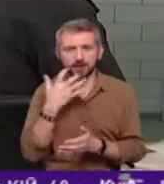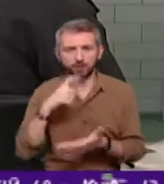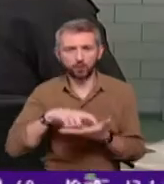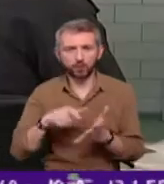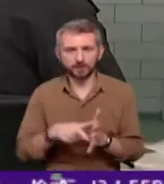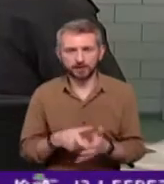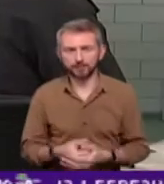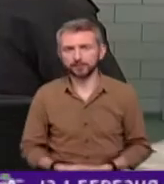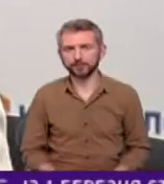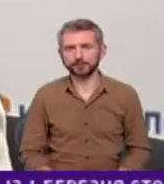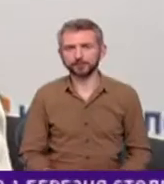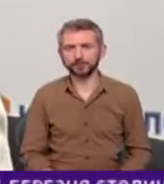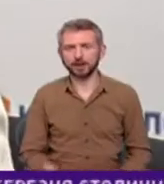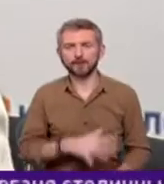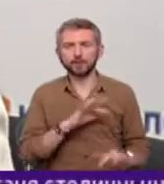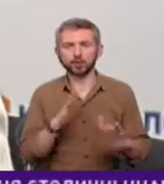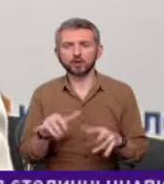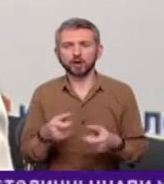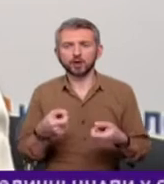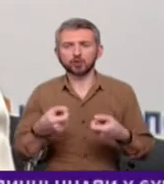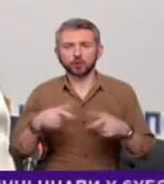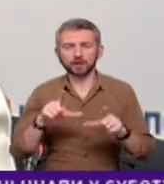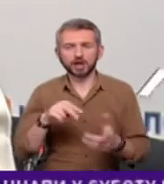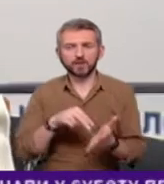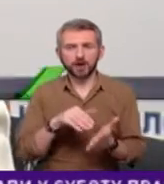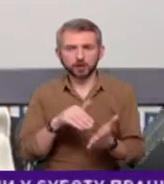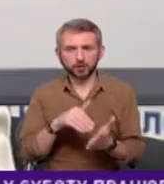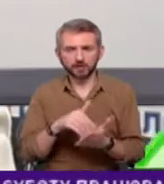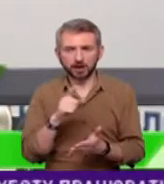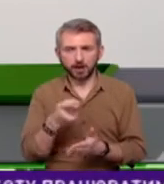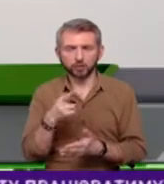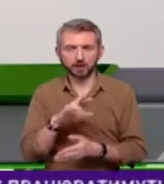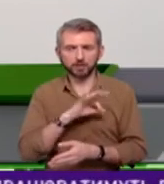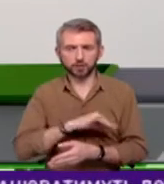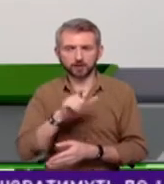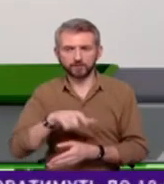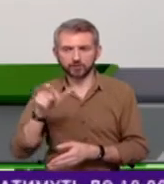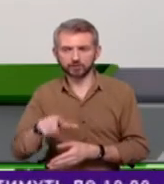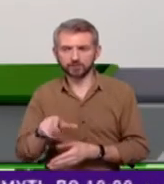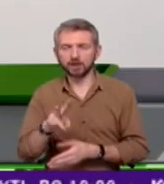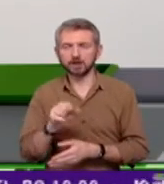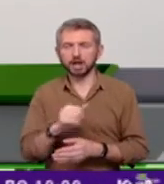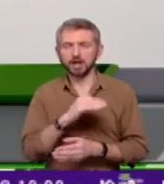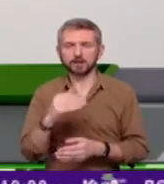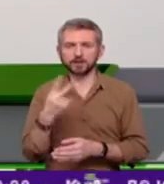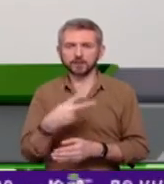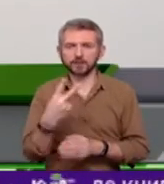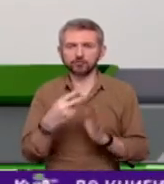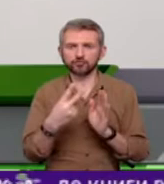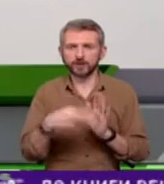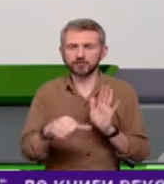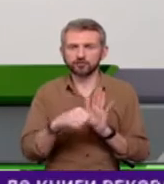киян. Відбулося зростання вартості газу для споживачів на рівні